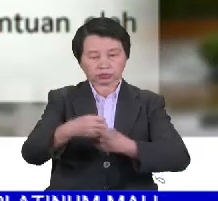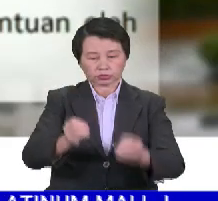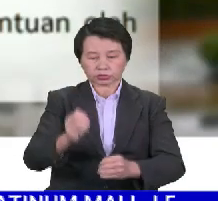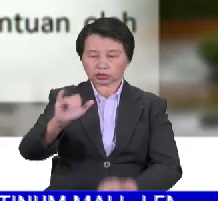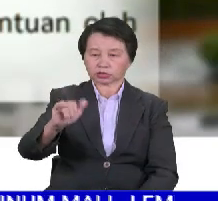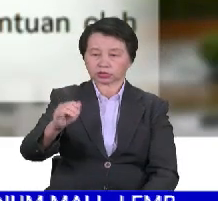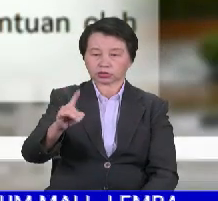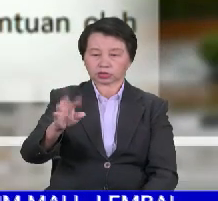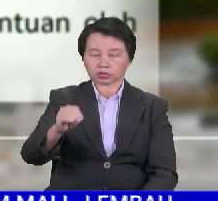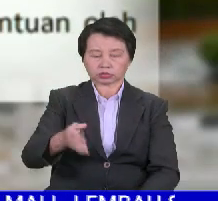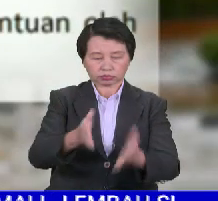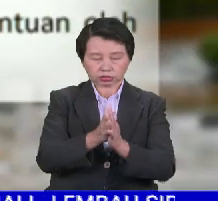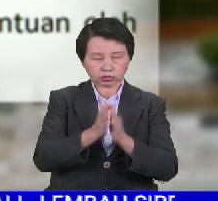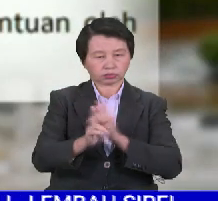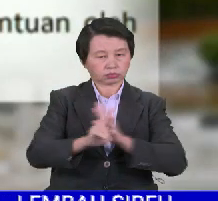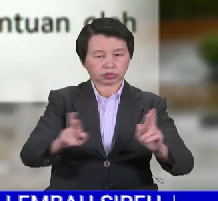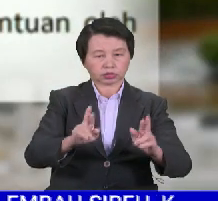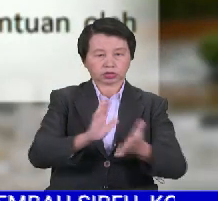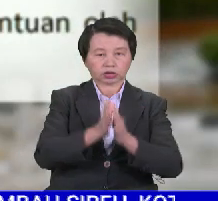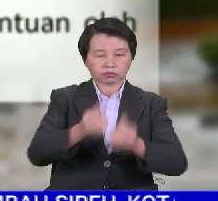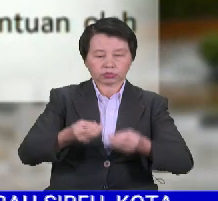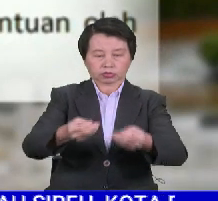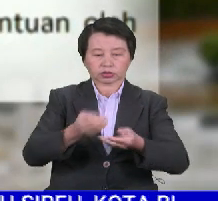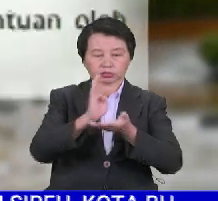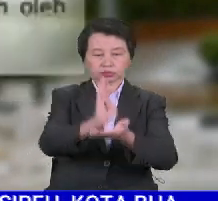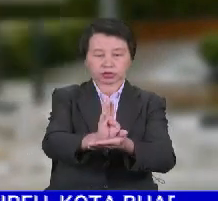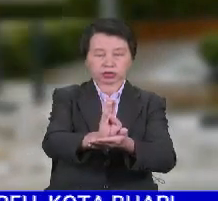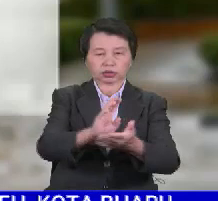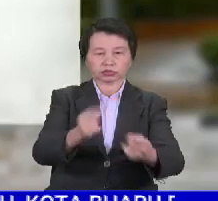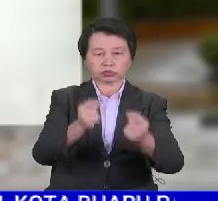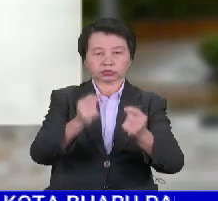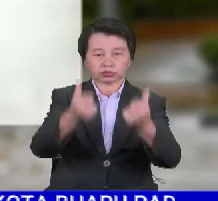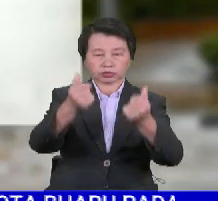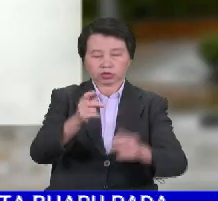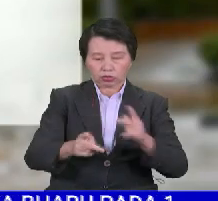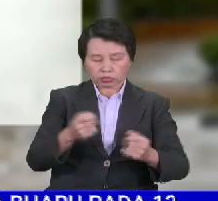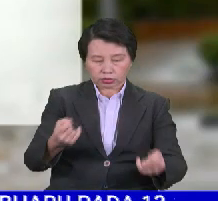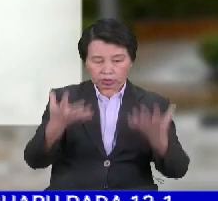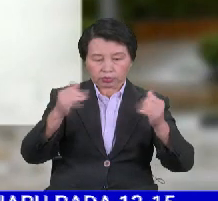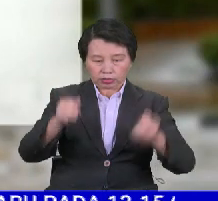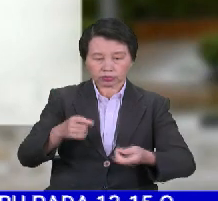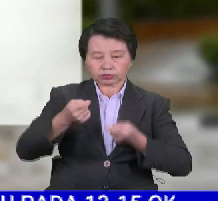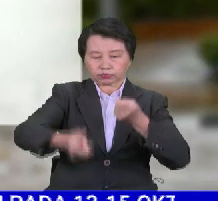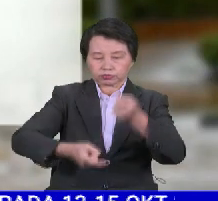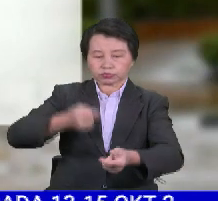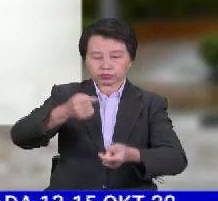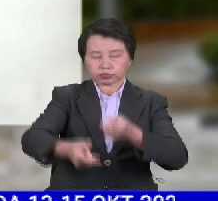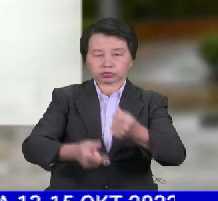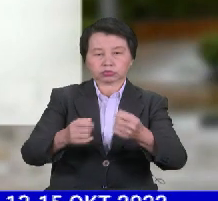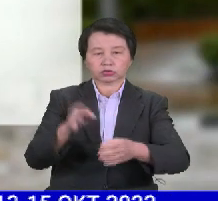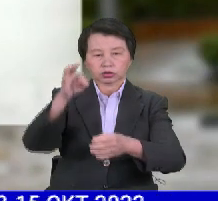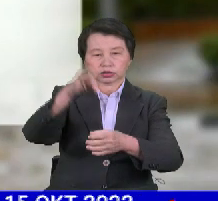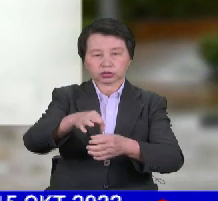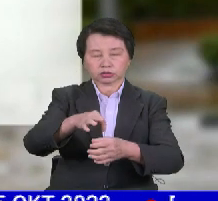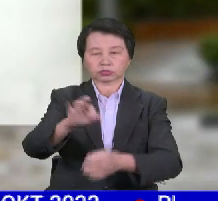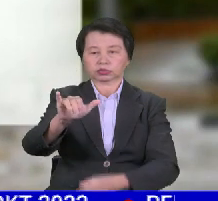yadim negeri telah diminta bersiapsiaga supaya dapat mengundurkan bantuan dalam keadaan segera orang ramai juga boleh menyumbang menyuruh si tabung